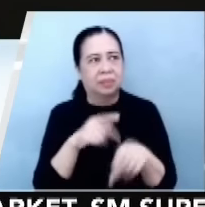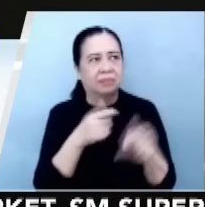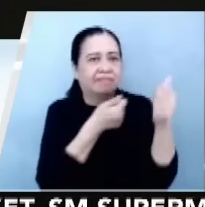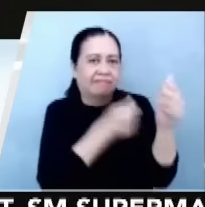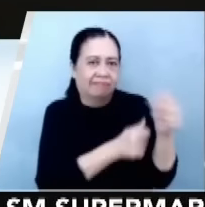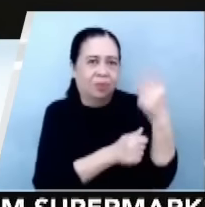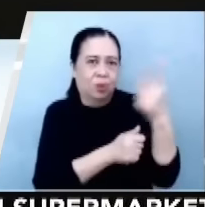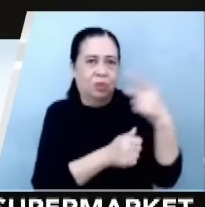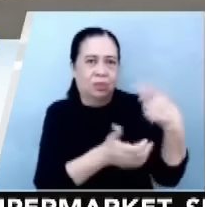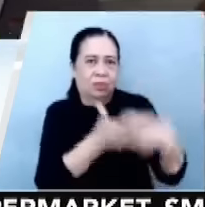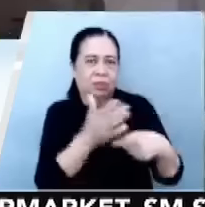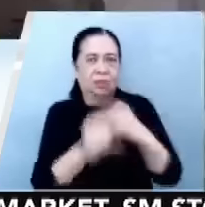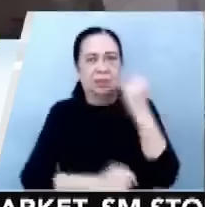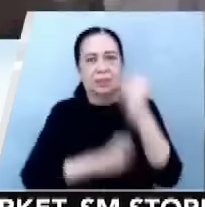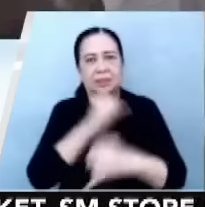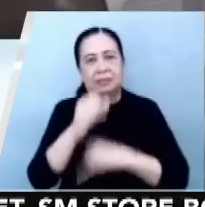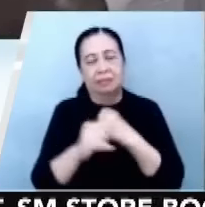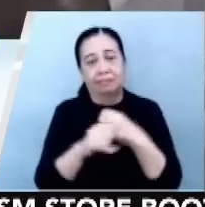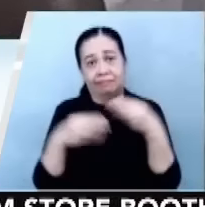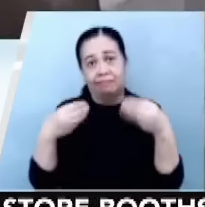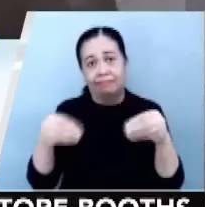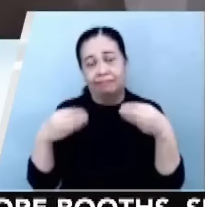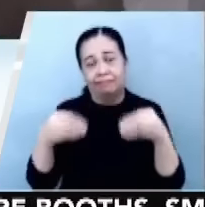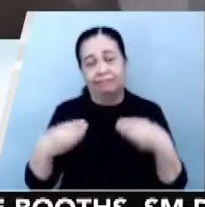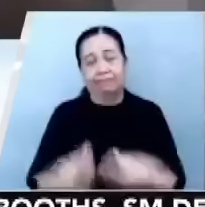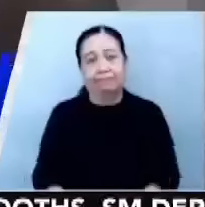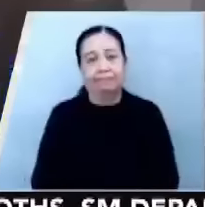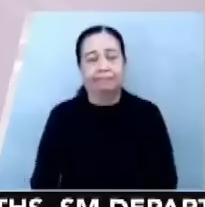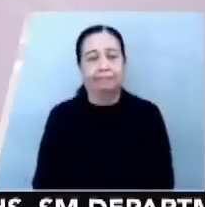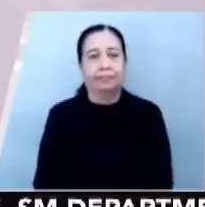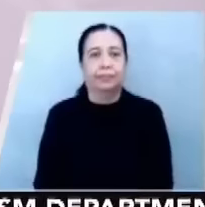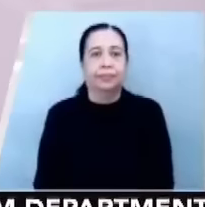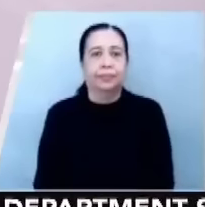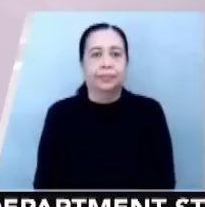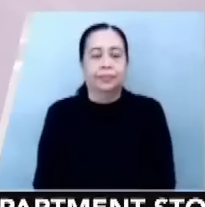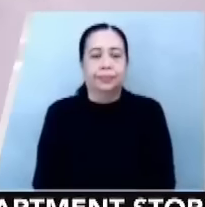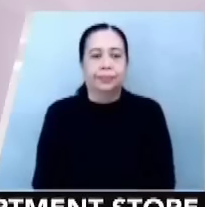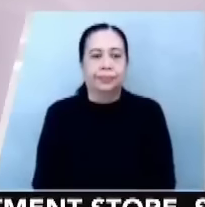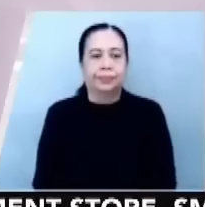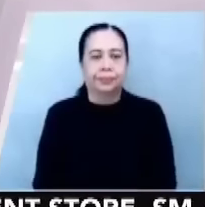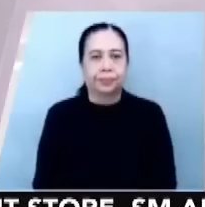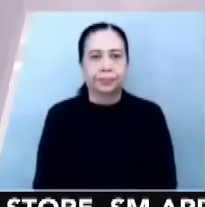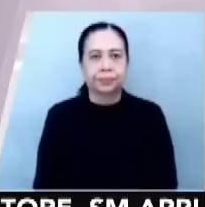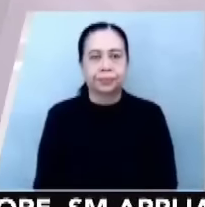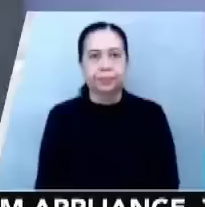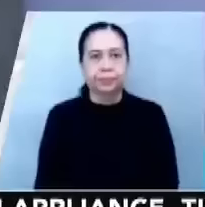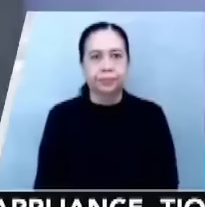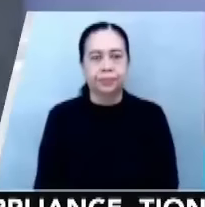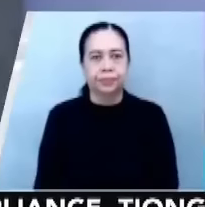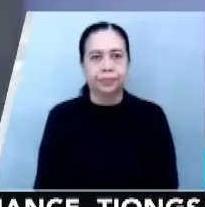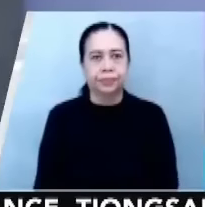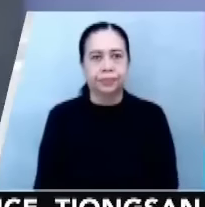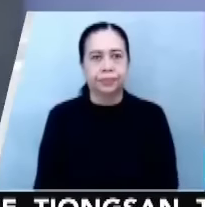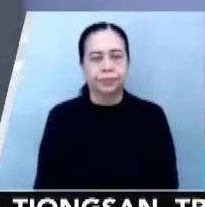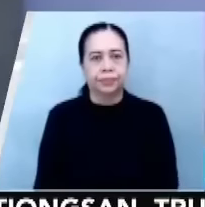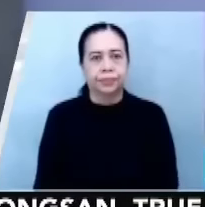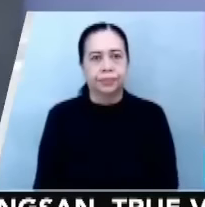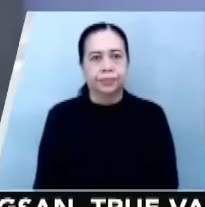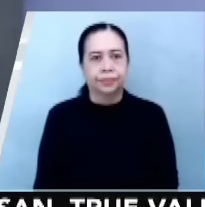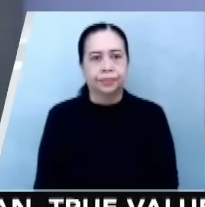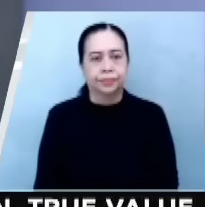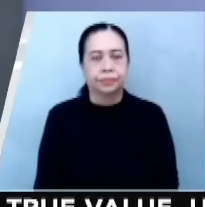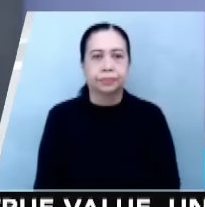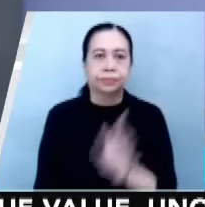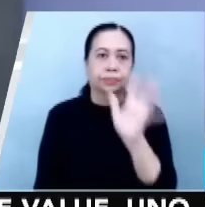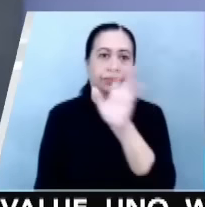ng international market. Para sa GMA Integrated News, Maki Pulido nakatutok, 24 oras. Kinwestiyon sa Kamara